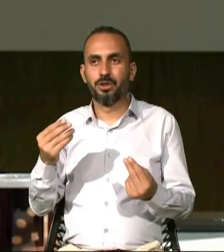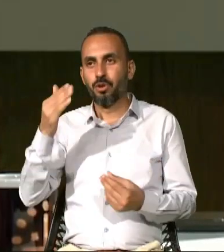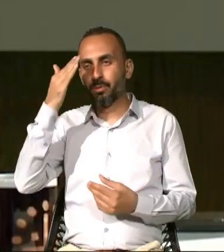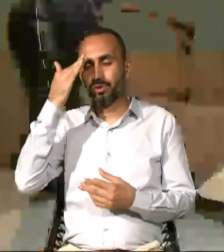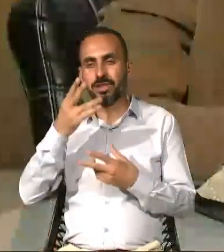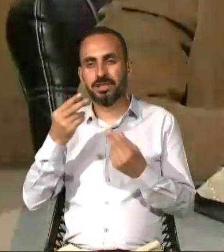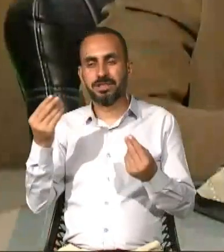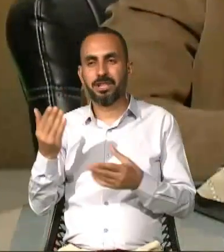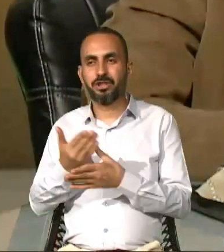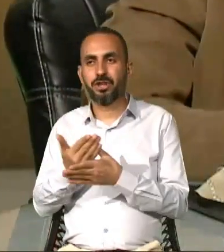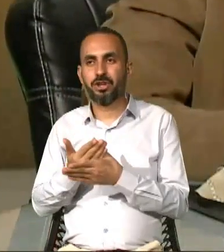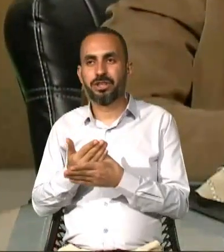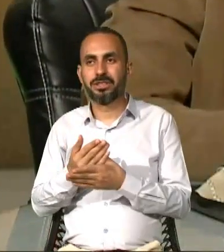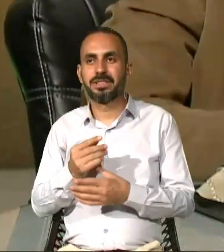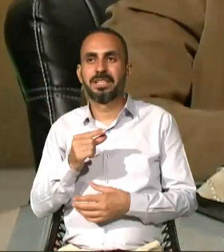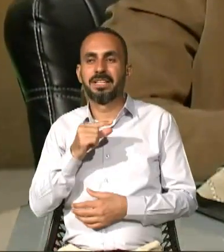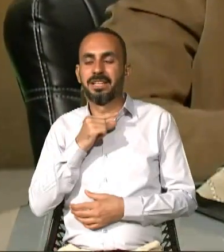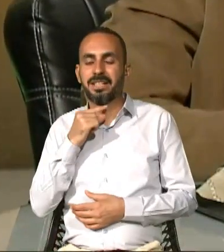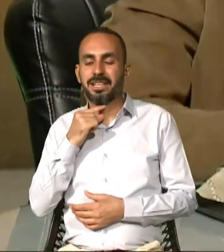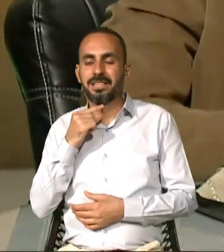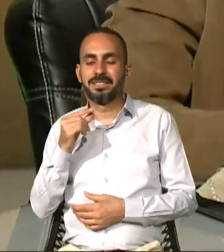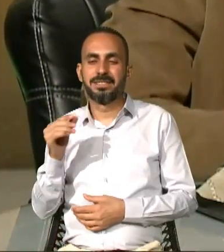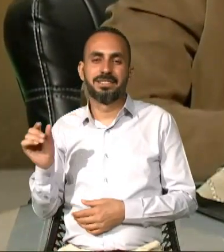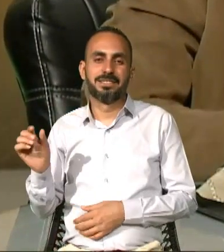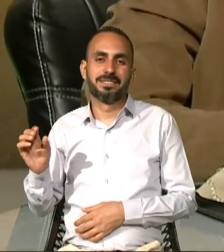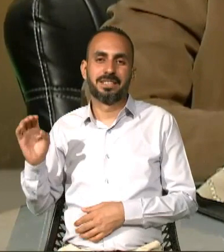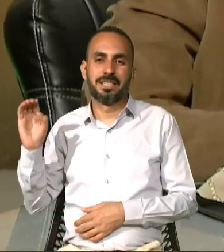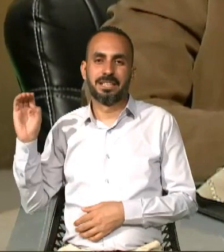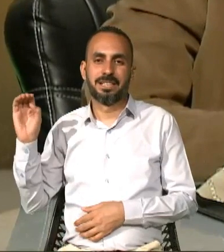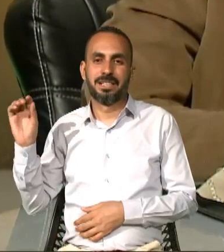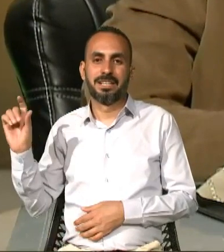جرجس كامل. لا ده ما ده حبيبي. ما شكرا.